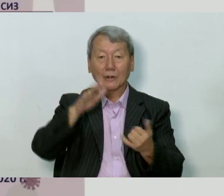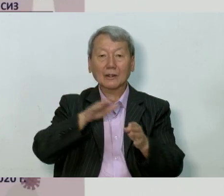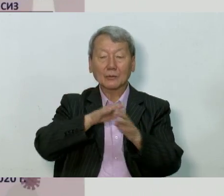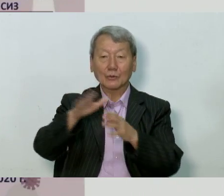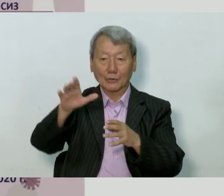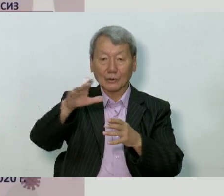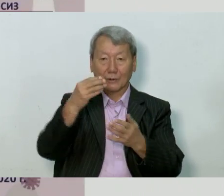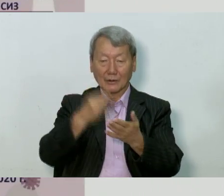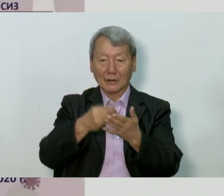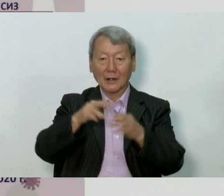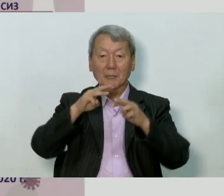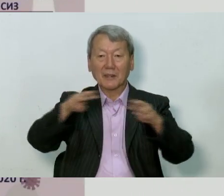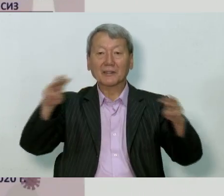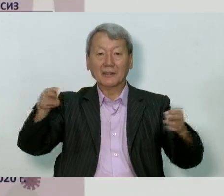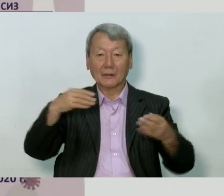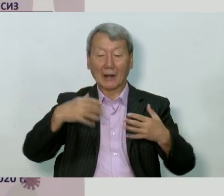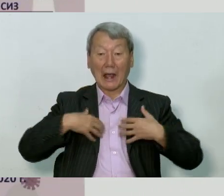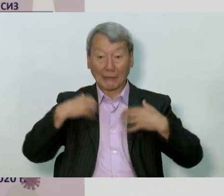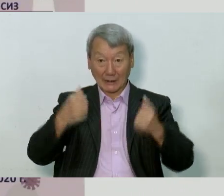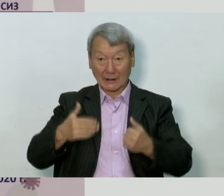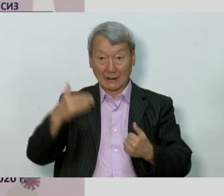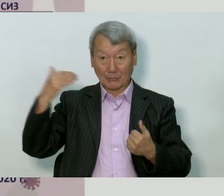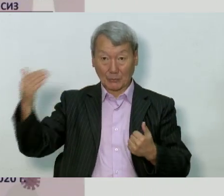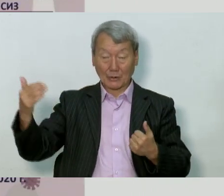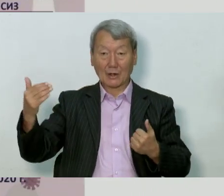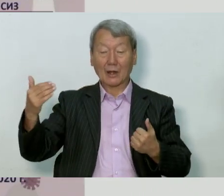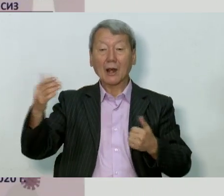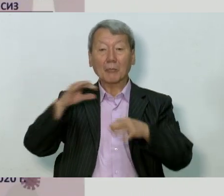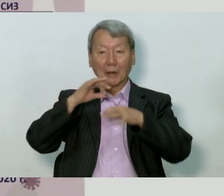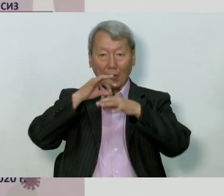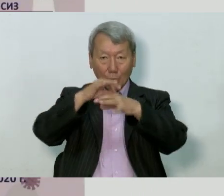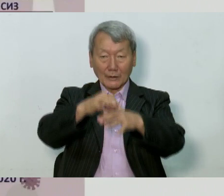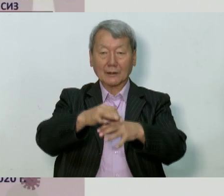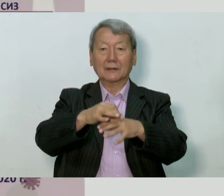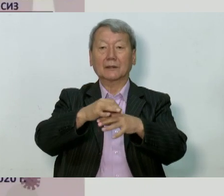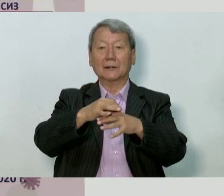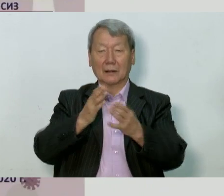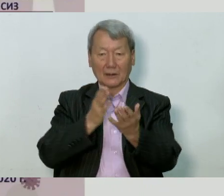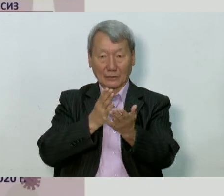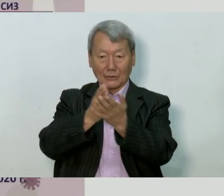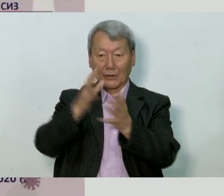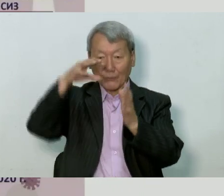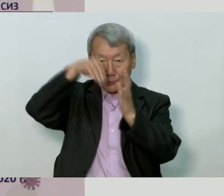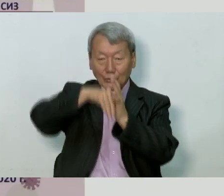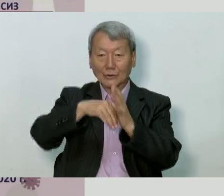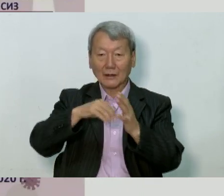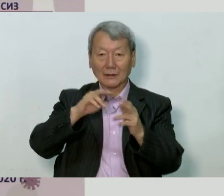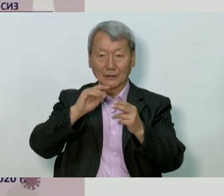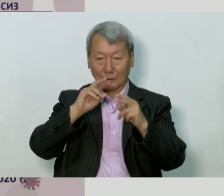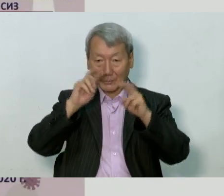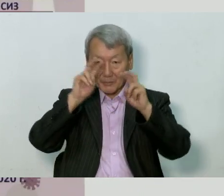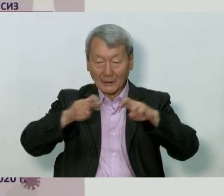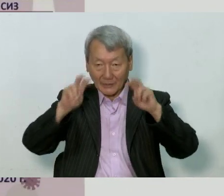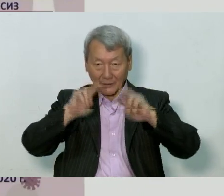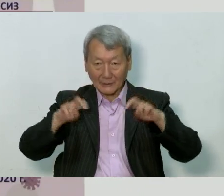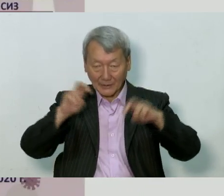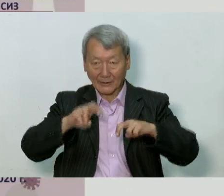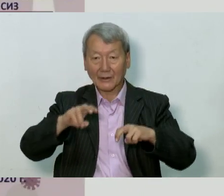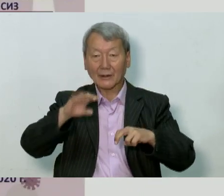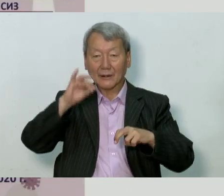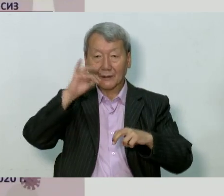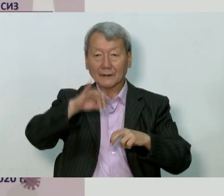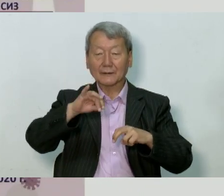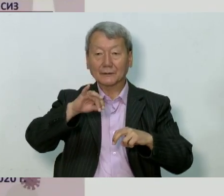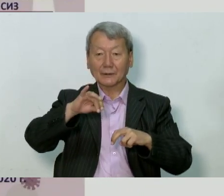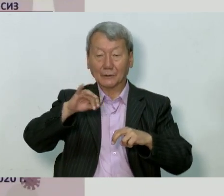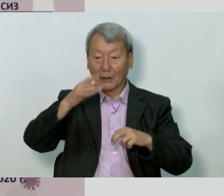использования данных средств Министерством здравоохранения проводятся определенные внутренние процедуры, и